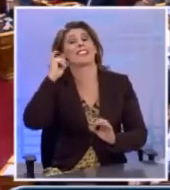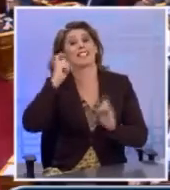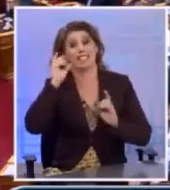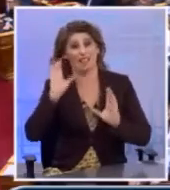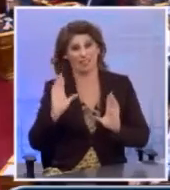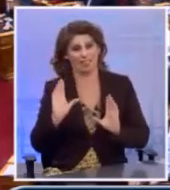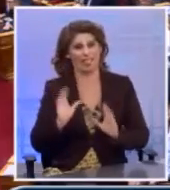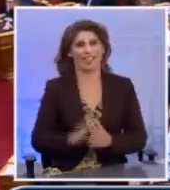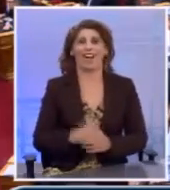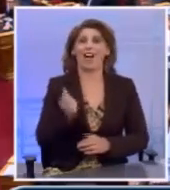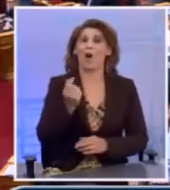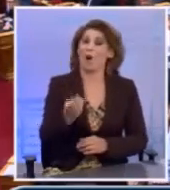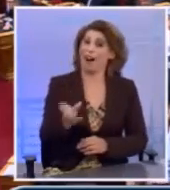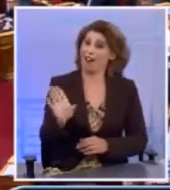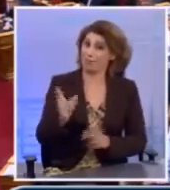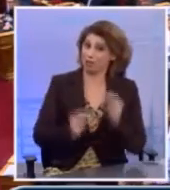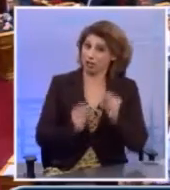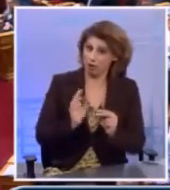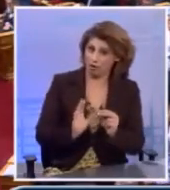Το νούμερο σας μάρανε.